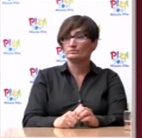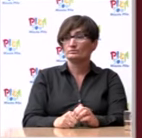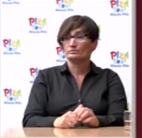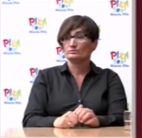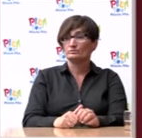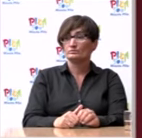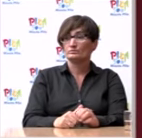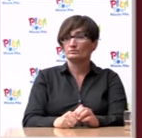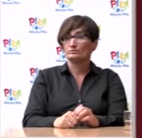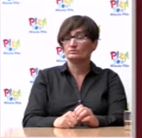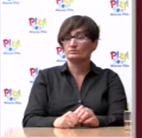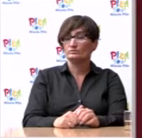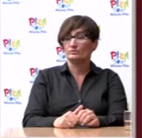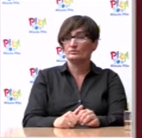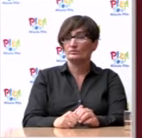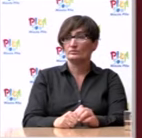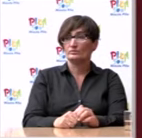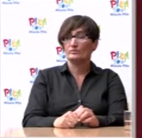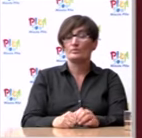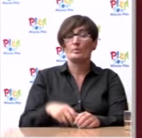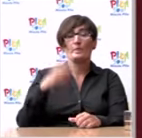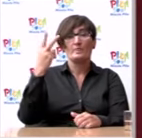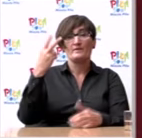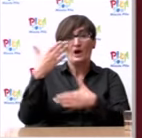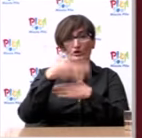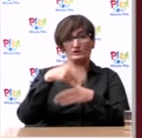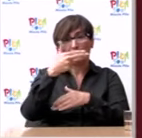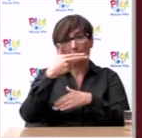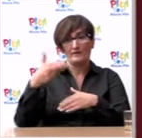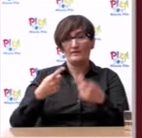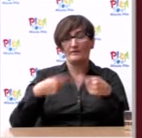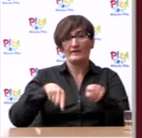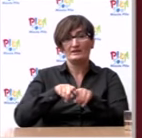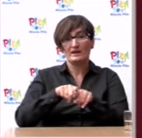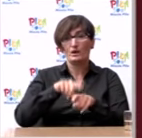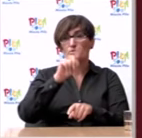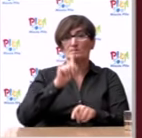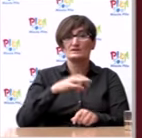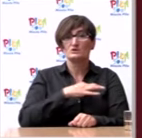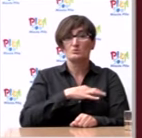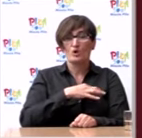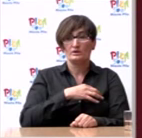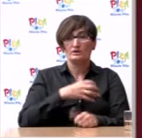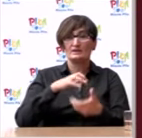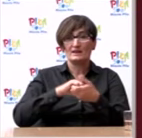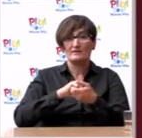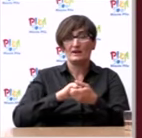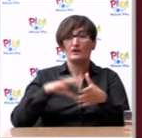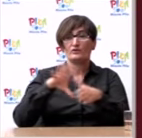Bardzo proszę. Szanowni Państwo, ostatnie dwa tematy wynikają z polityki zawartej w nowym studium. To